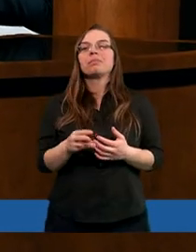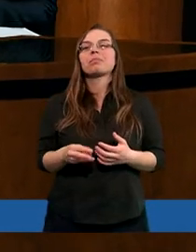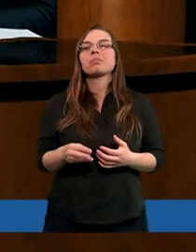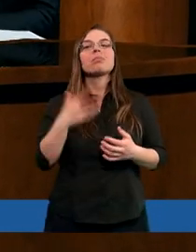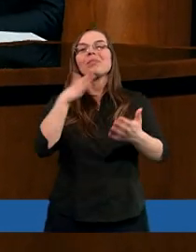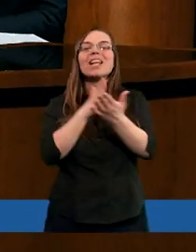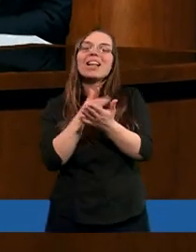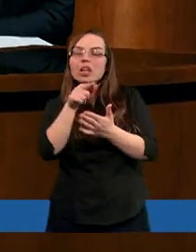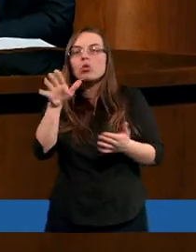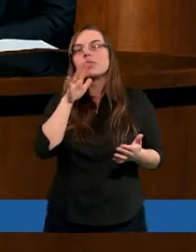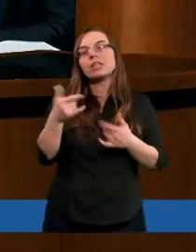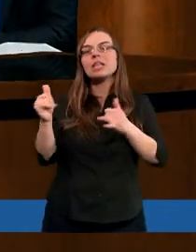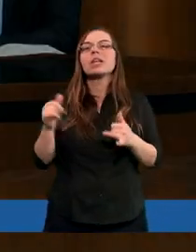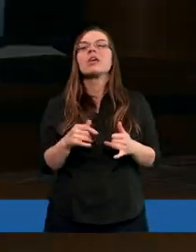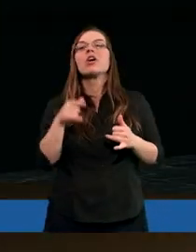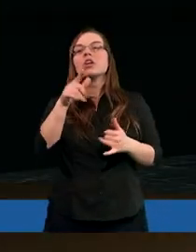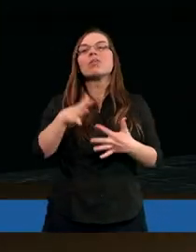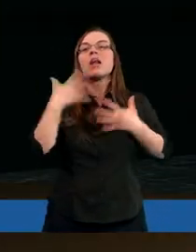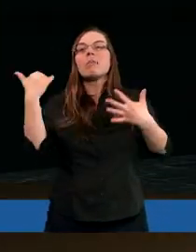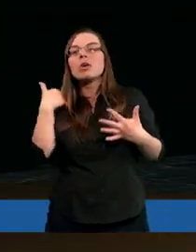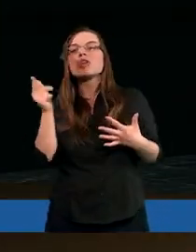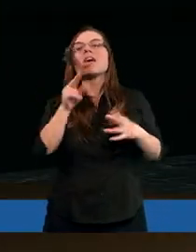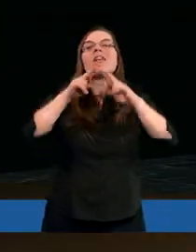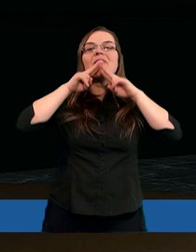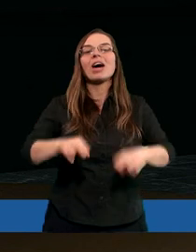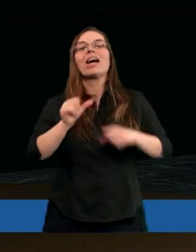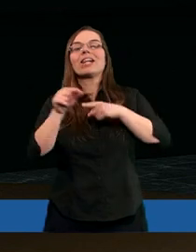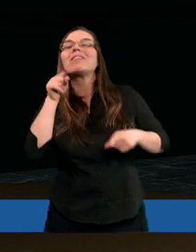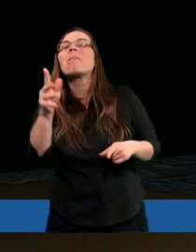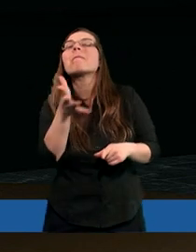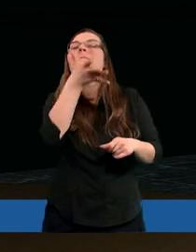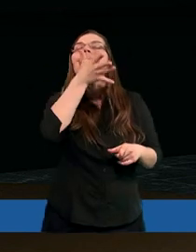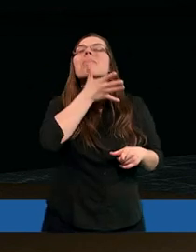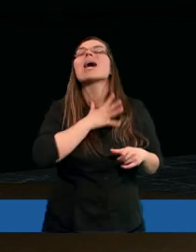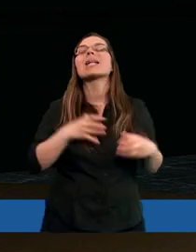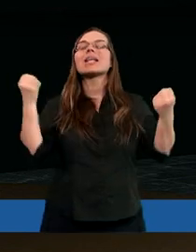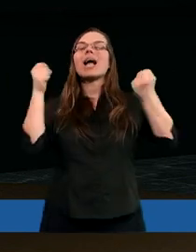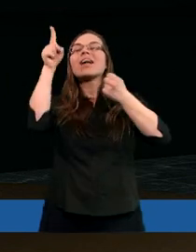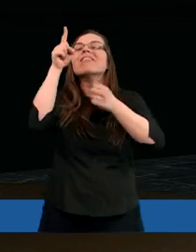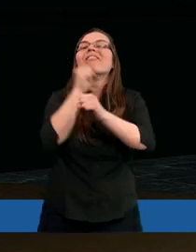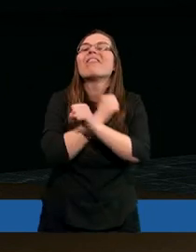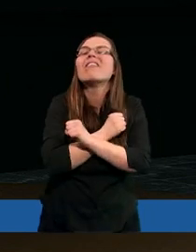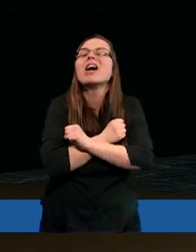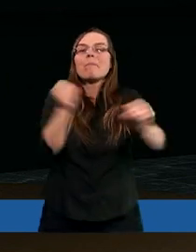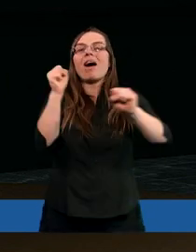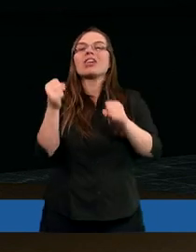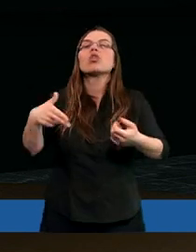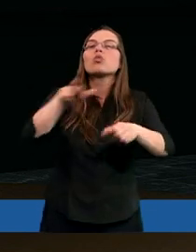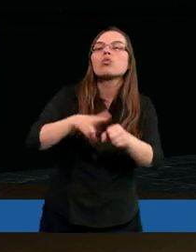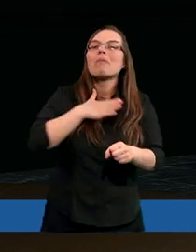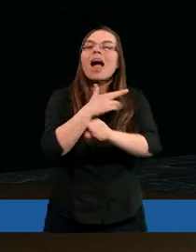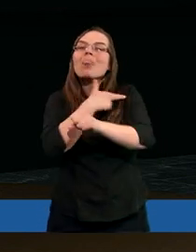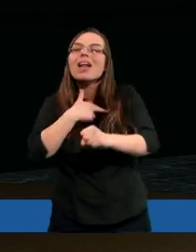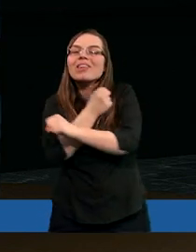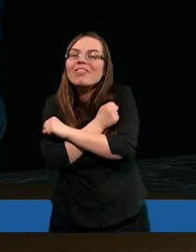zeloci, ale nie tylko, myśleli właśnie, że wreszcie jest ten Mesjasz, czyli ten wybawiciel, który ma ich wybawić